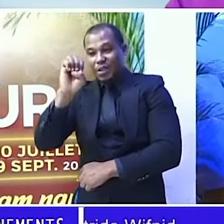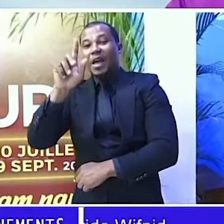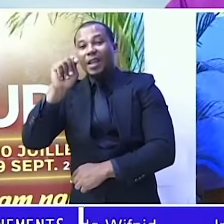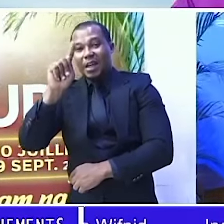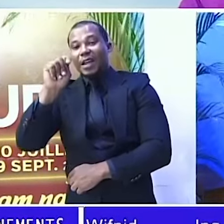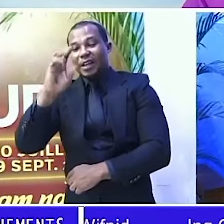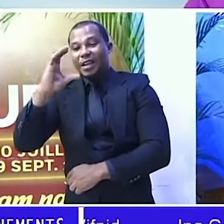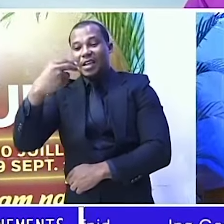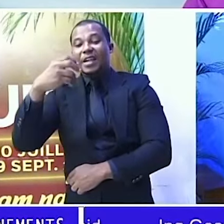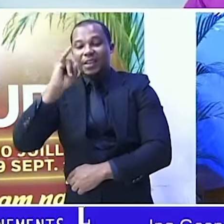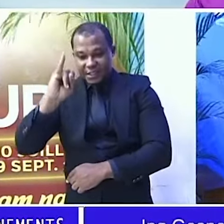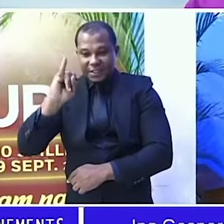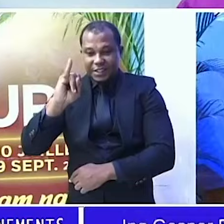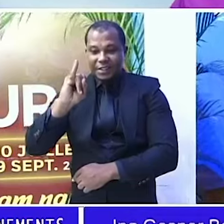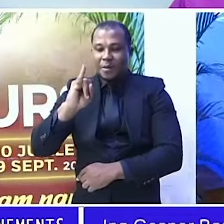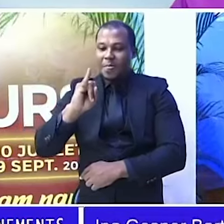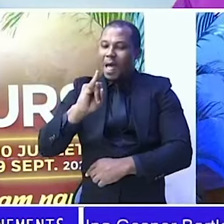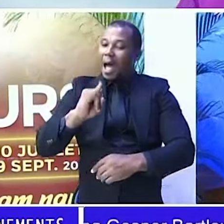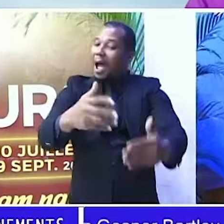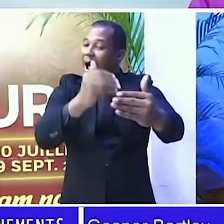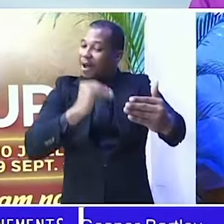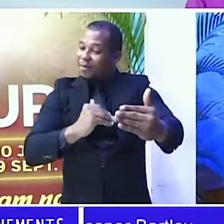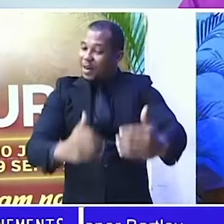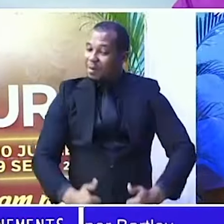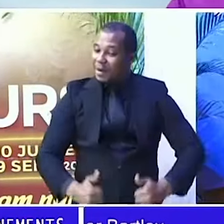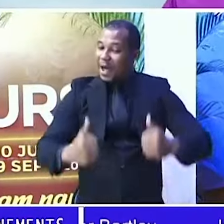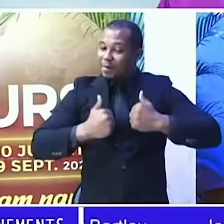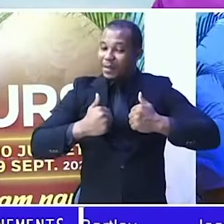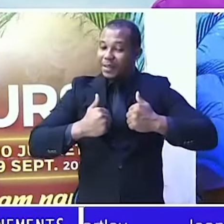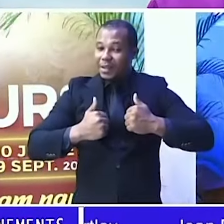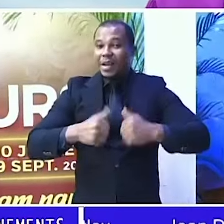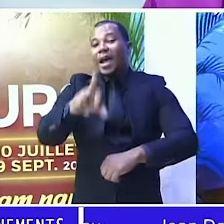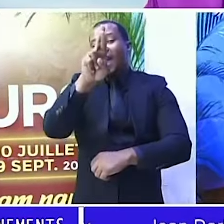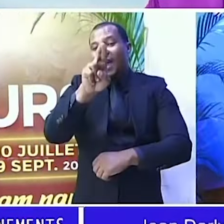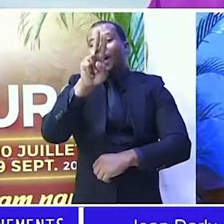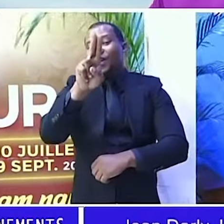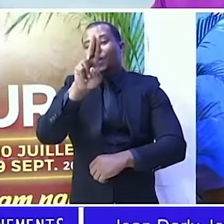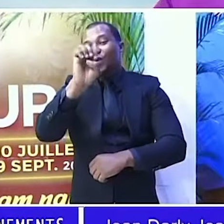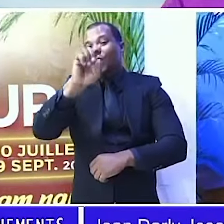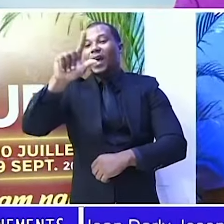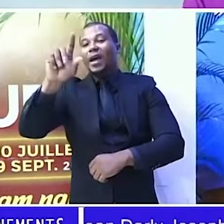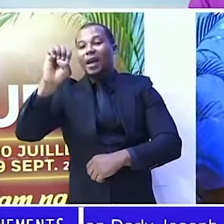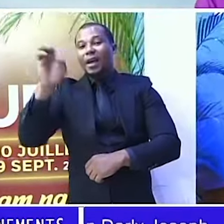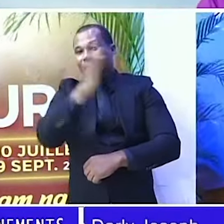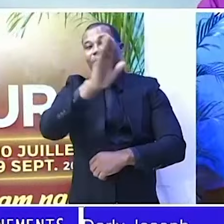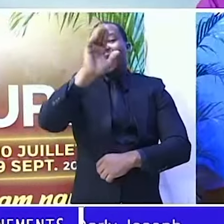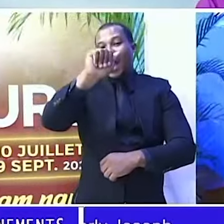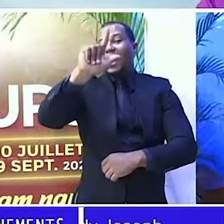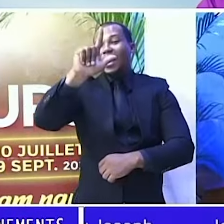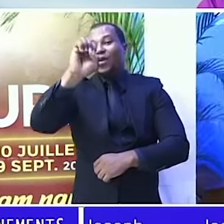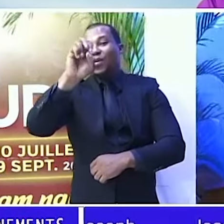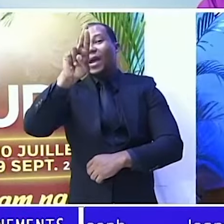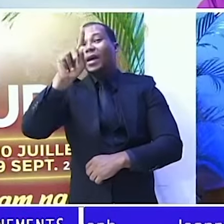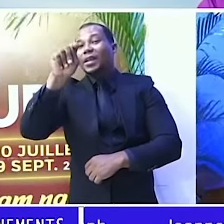l'alerte. Les premiers en fait il va premier. Les premiers courir l'alerte là. Getchi